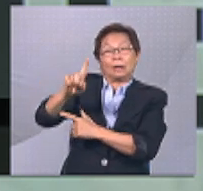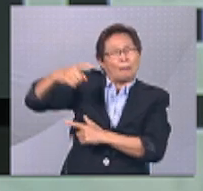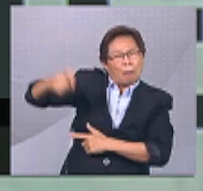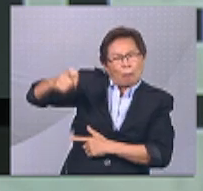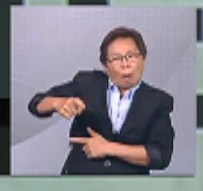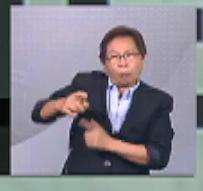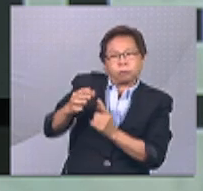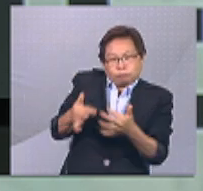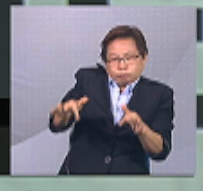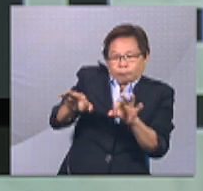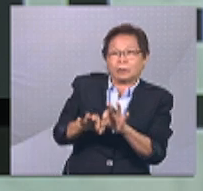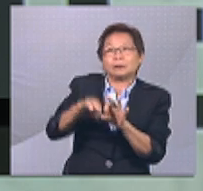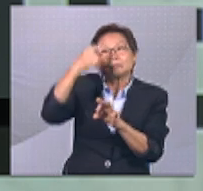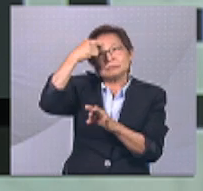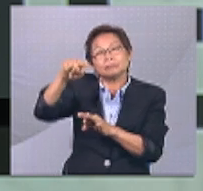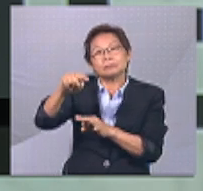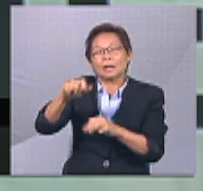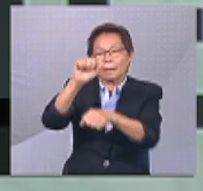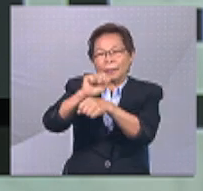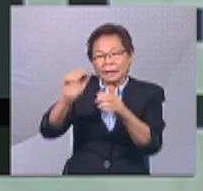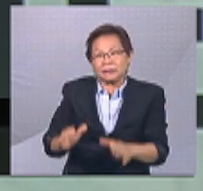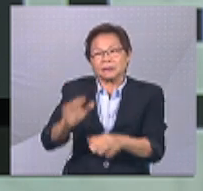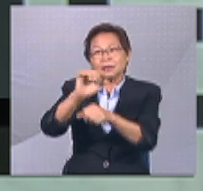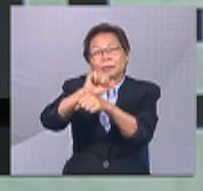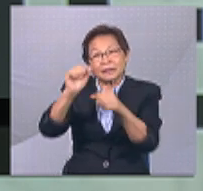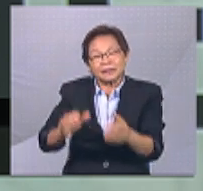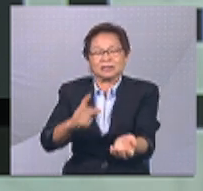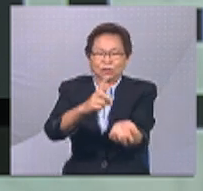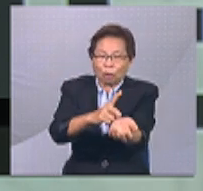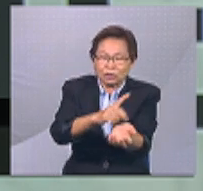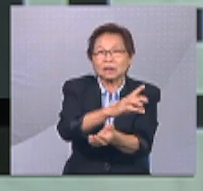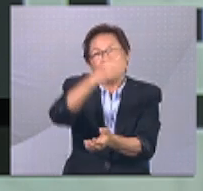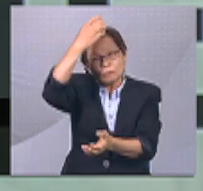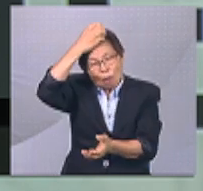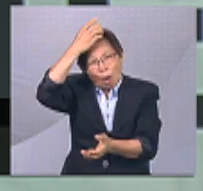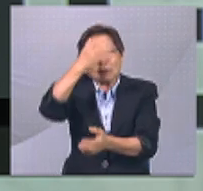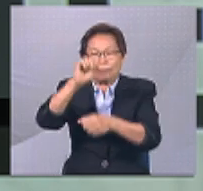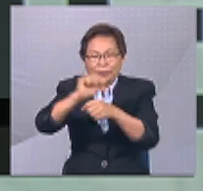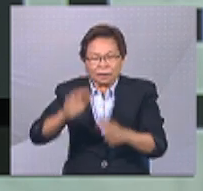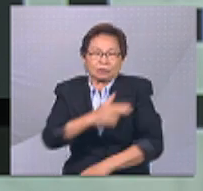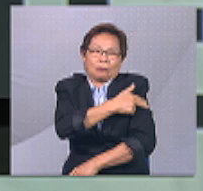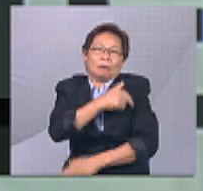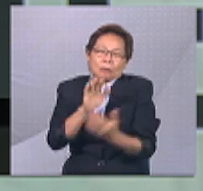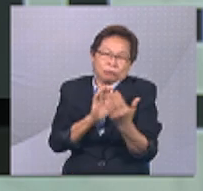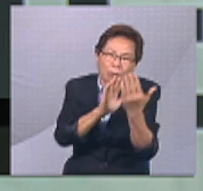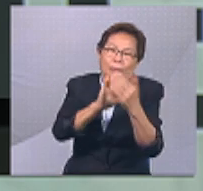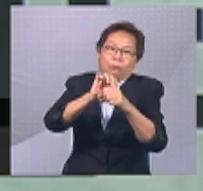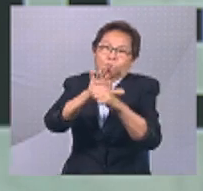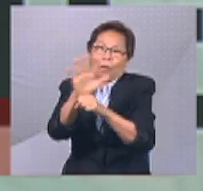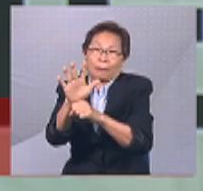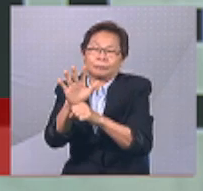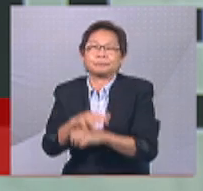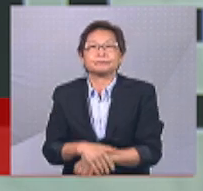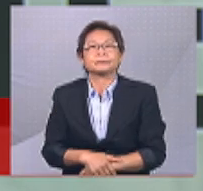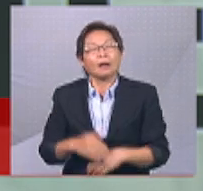keperluan utama bagi petugas kesihatan barisan hadapan dalam menghadapi wabak COVID-19.